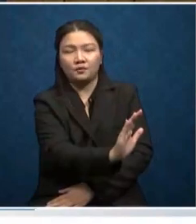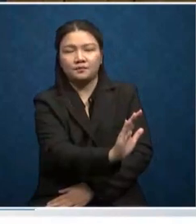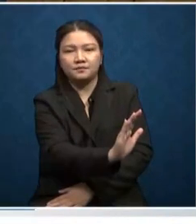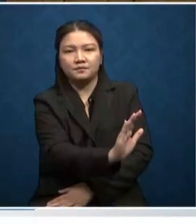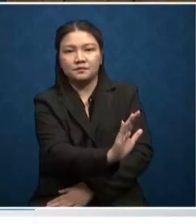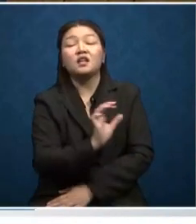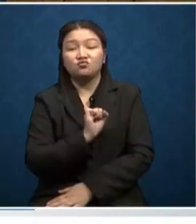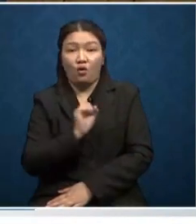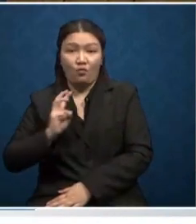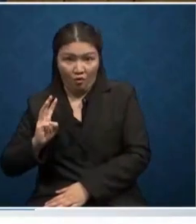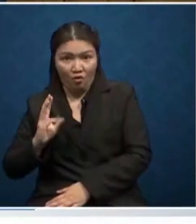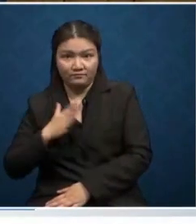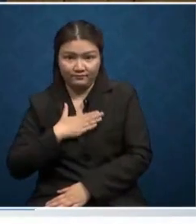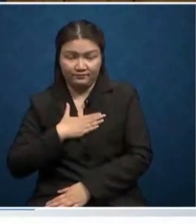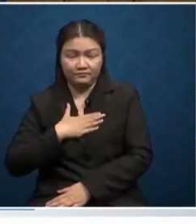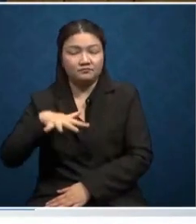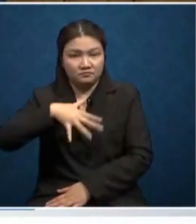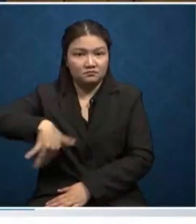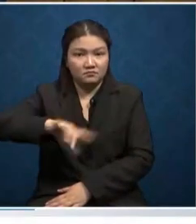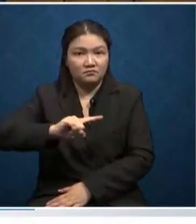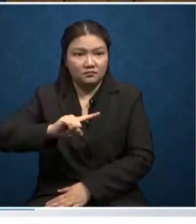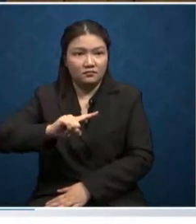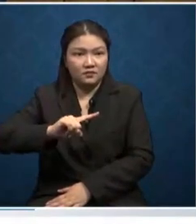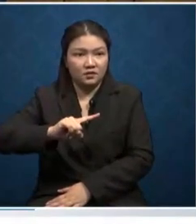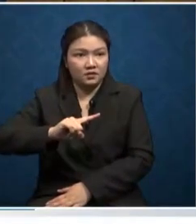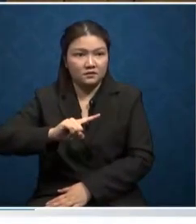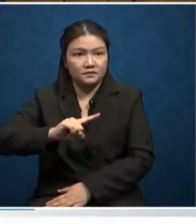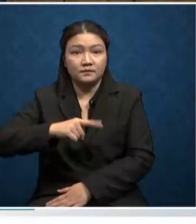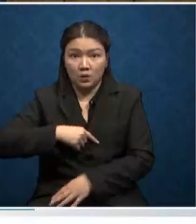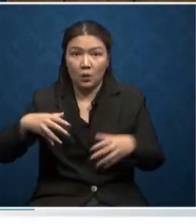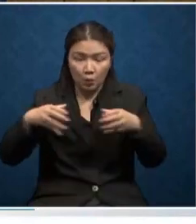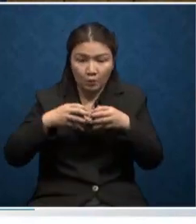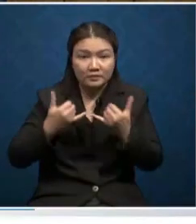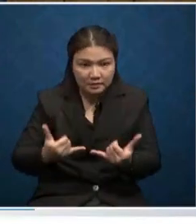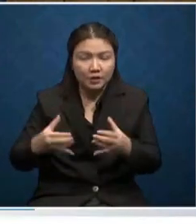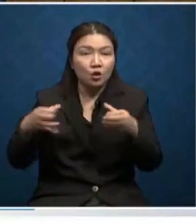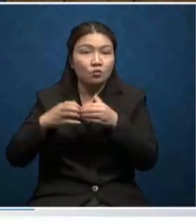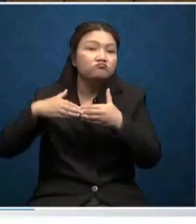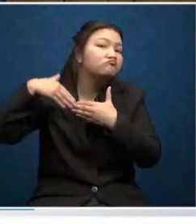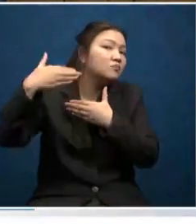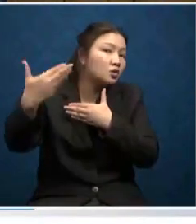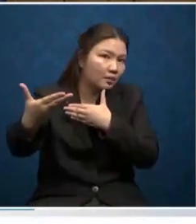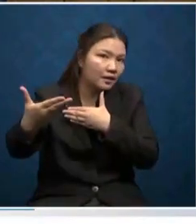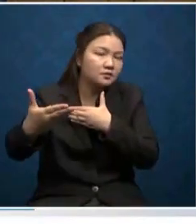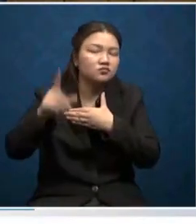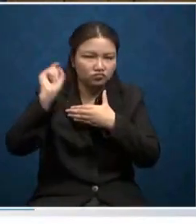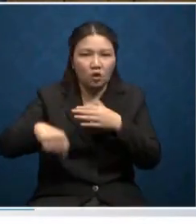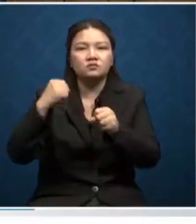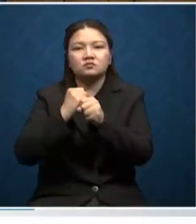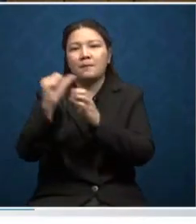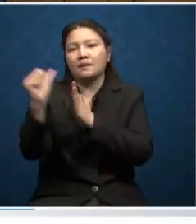สมาชิกวุฒิสภาที่จะต้องมีมาไม่ว่าจะเป็นชุดเราหรือชุดต่อๆไปเนี่ยได้ดำเนินการแก้ไข